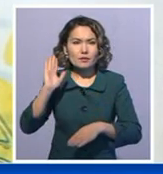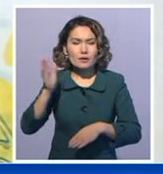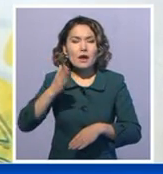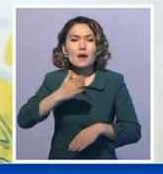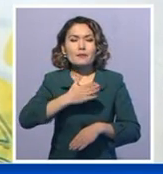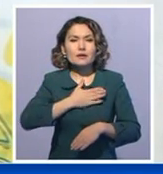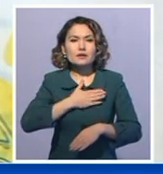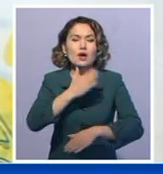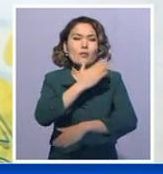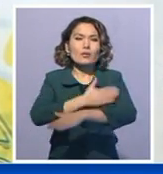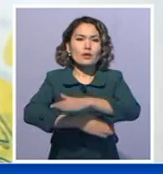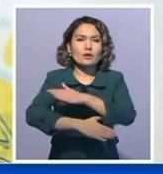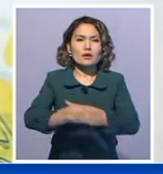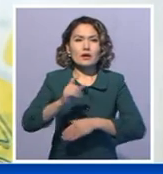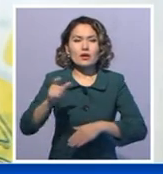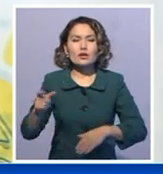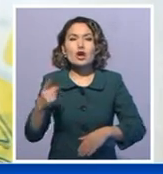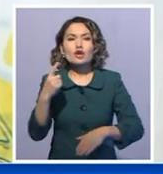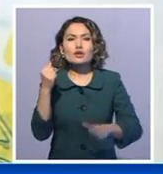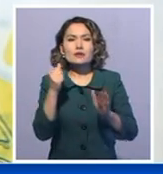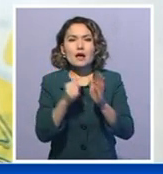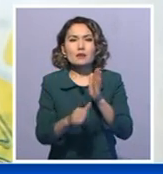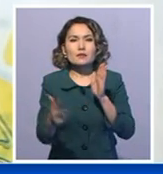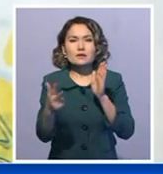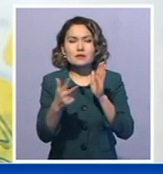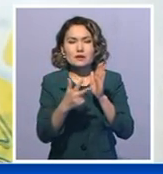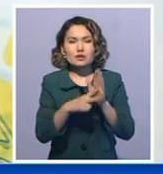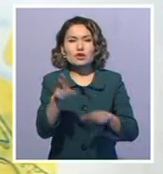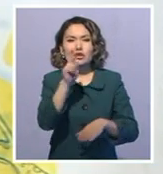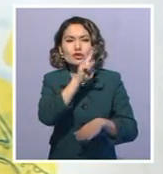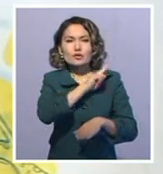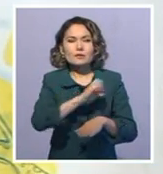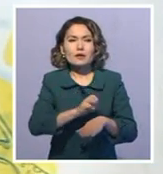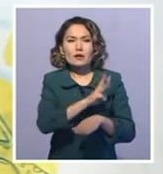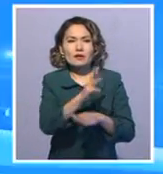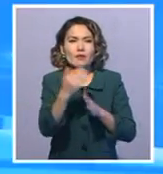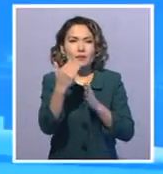айта кетейін, мүгедектердің 168-і жұмыс істеп жатыр осы бағдарлама бойынша.